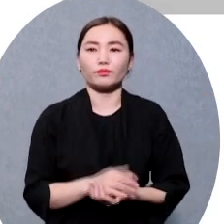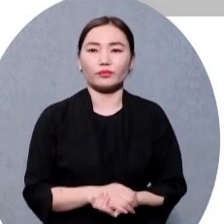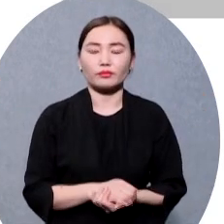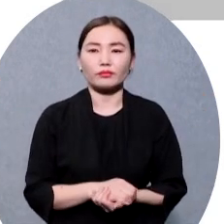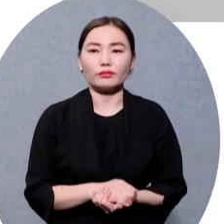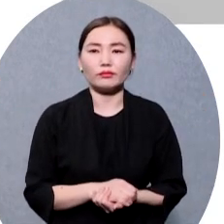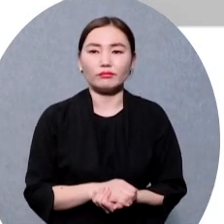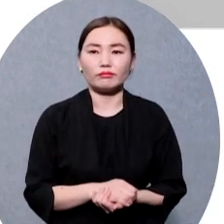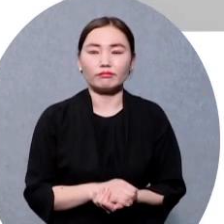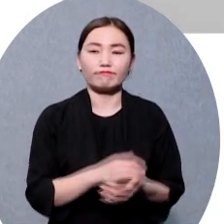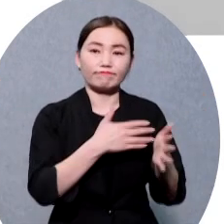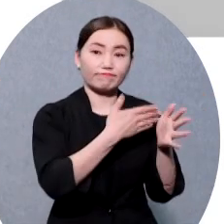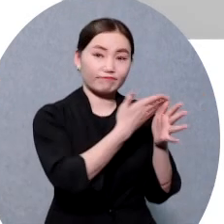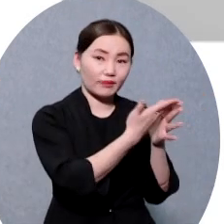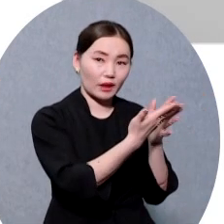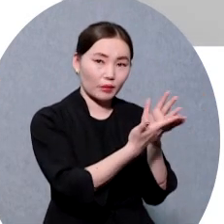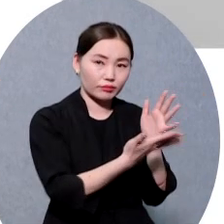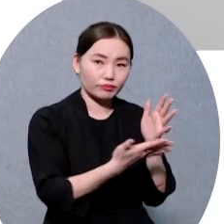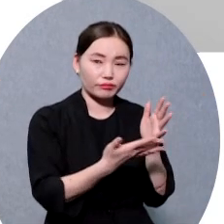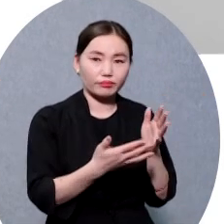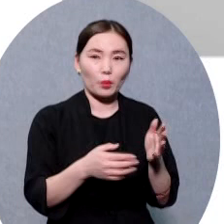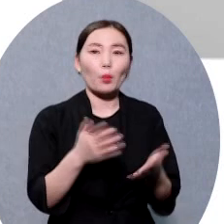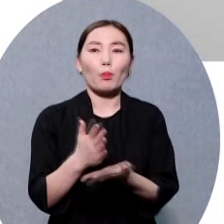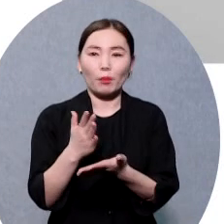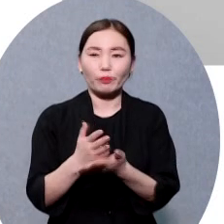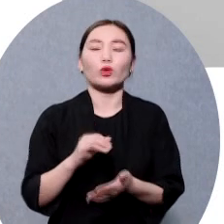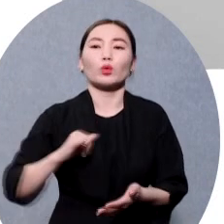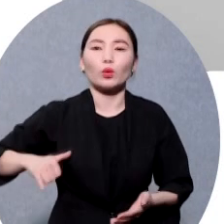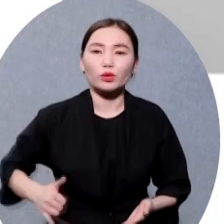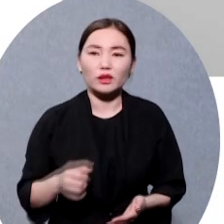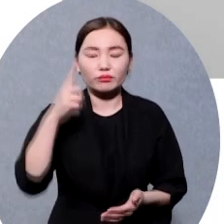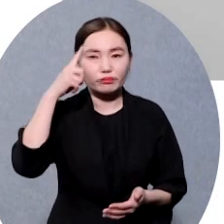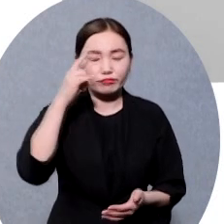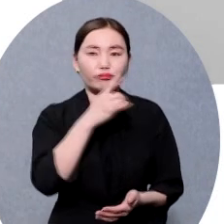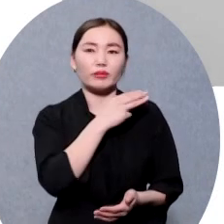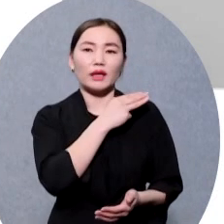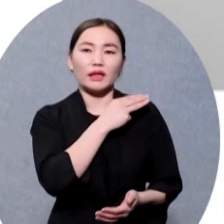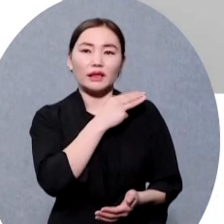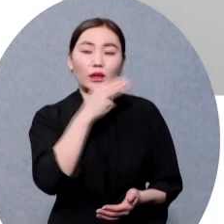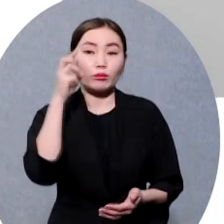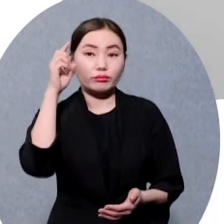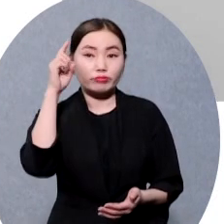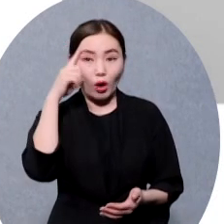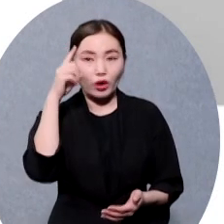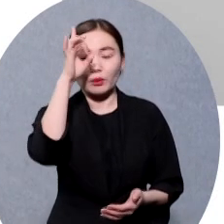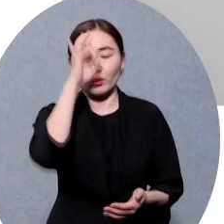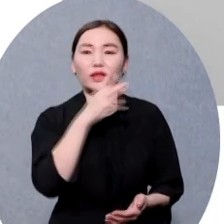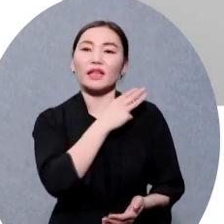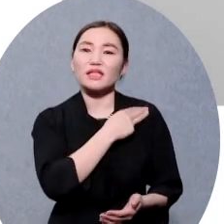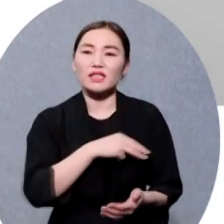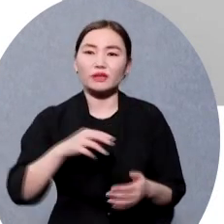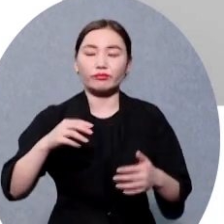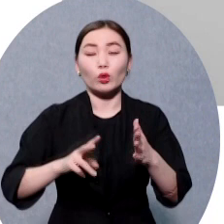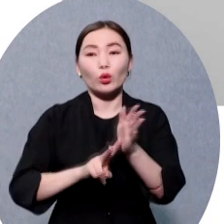олон түмний зүгээс дайнд дажингүй одоо тайван амьдрахыг одоо хүсэг болсон. Ийм одоо хүчин зүйл бүрдсэн